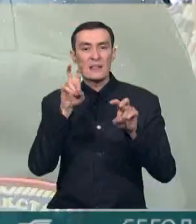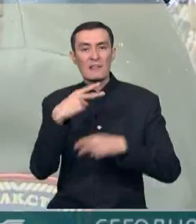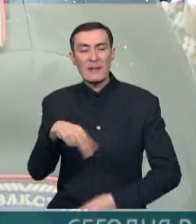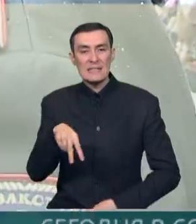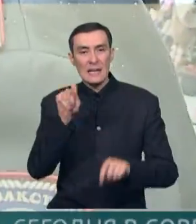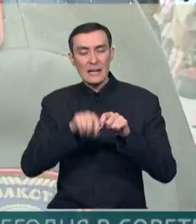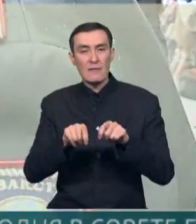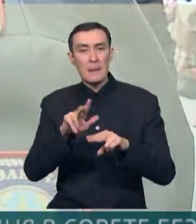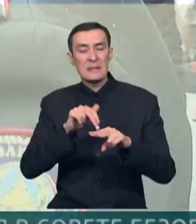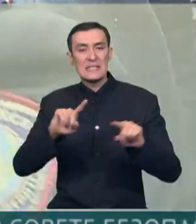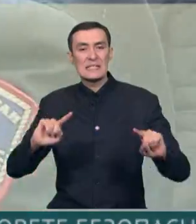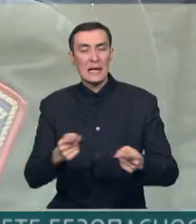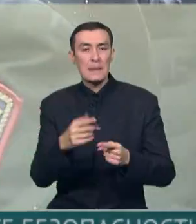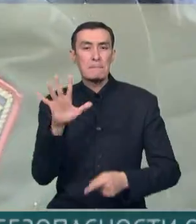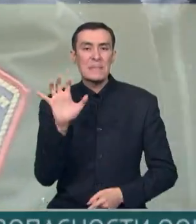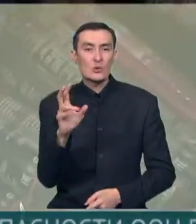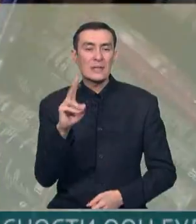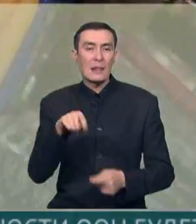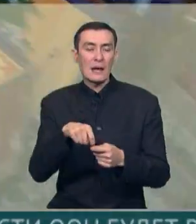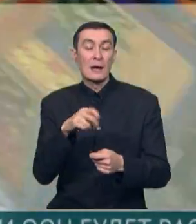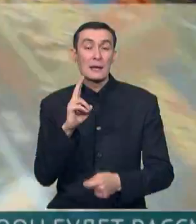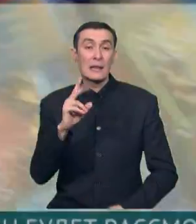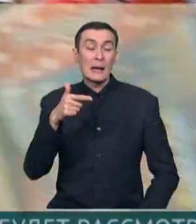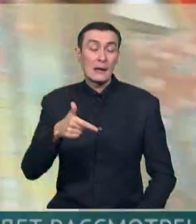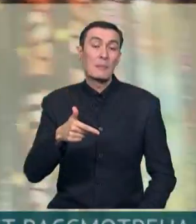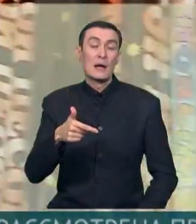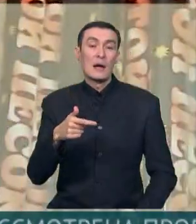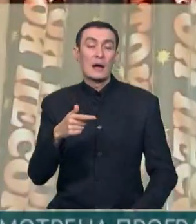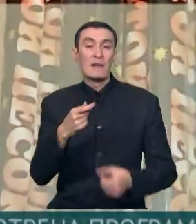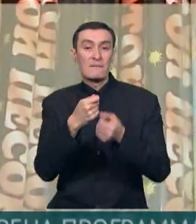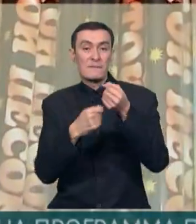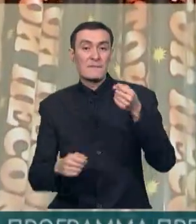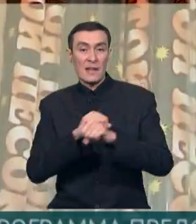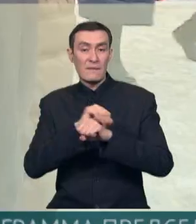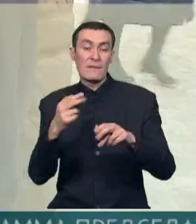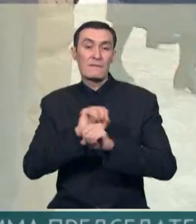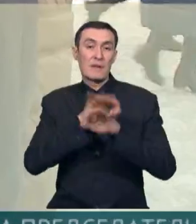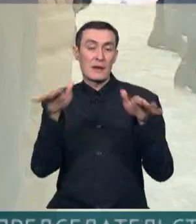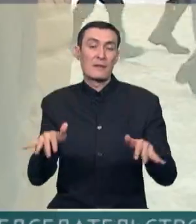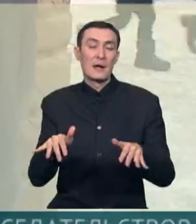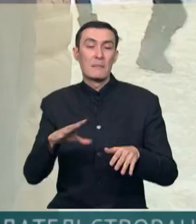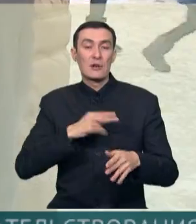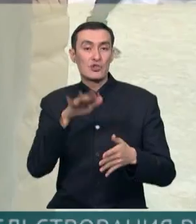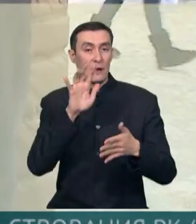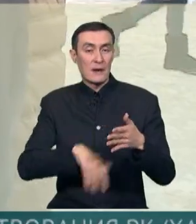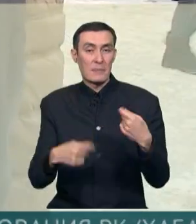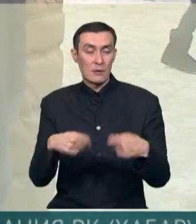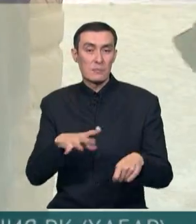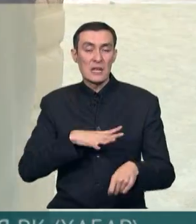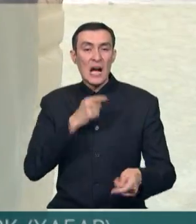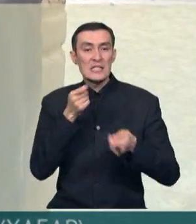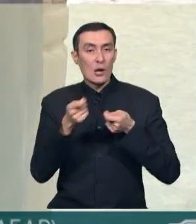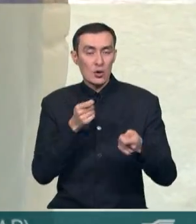сотрудники полиции изъяли свыше 500 килограммов фейерверков. На торговцев наложены штрафы. Специалисты ДЧС призывают казахстанцев